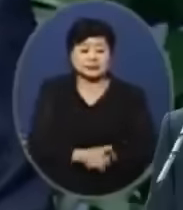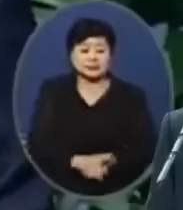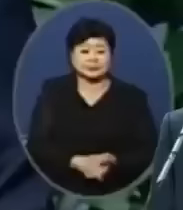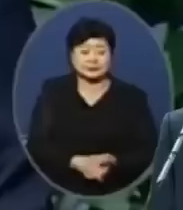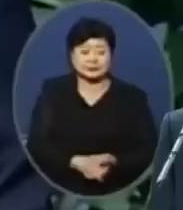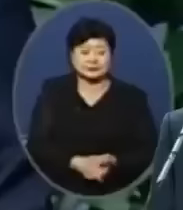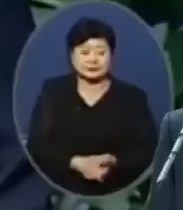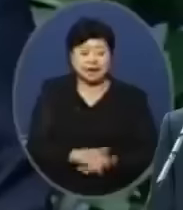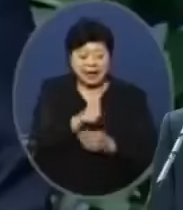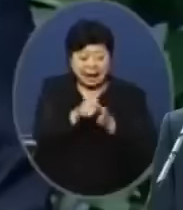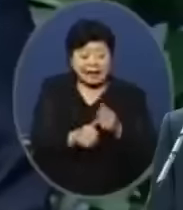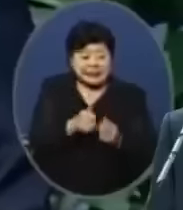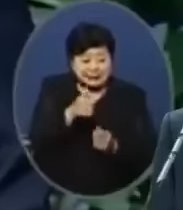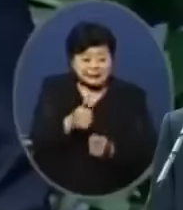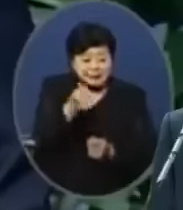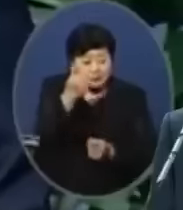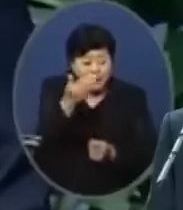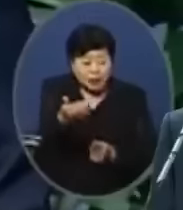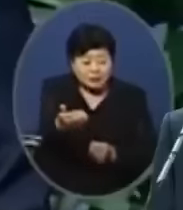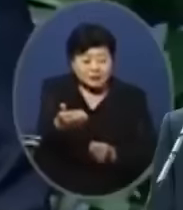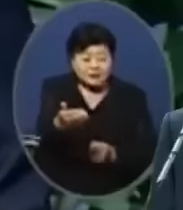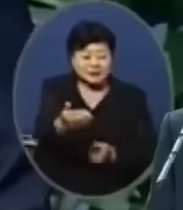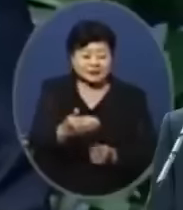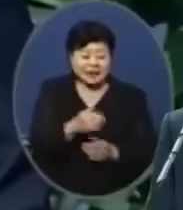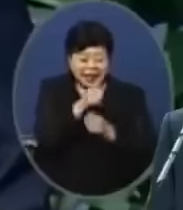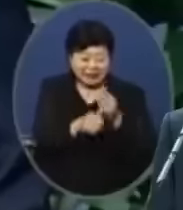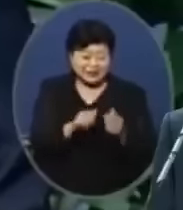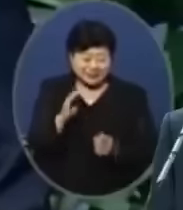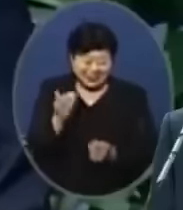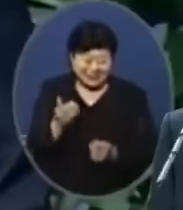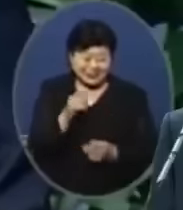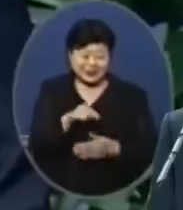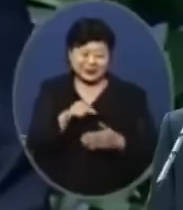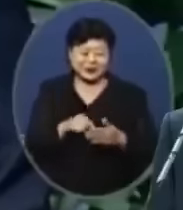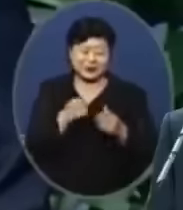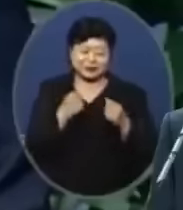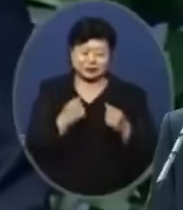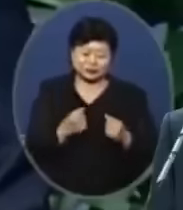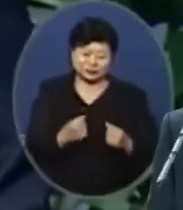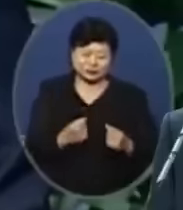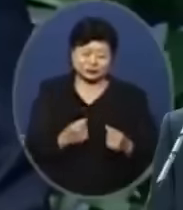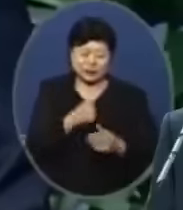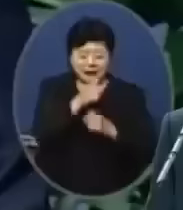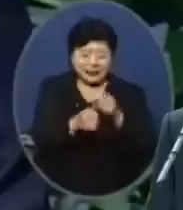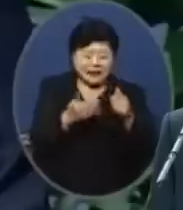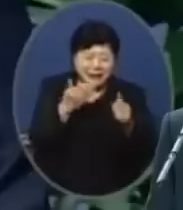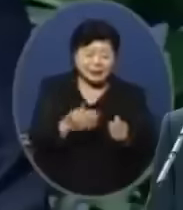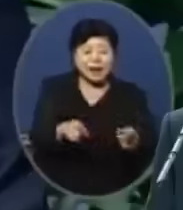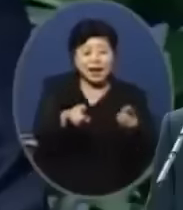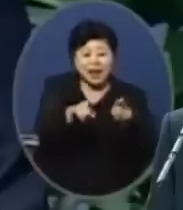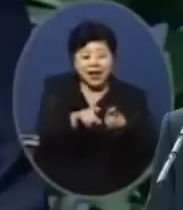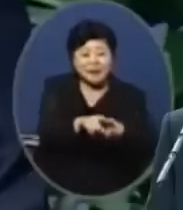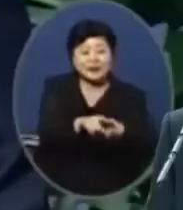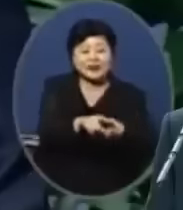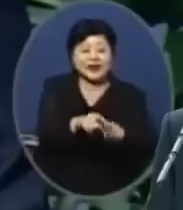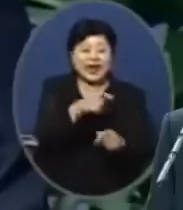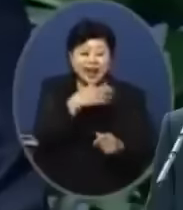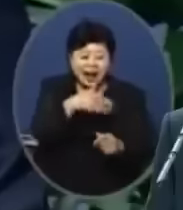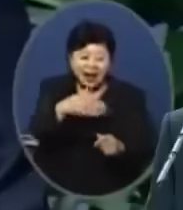것입니다. 그 하나님이 여러분의 하나님이 되시고 여러분 속에 와서 계시면 그 하나님과 더불어